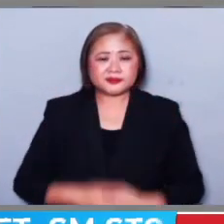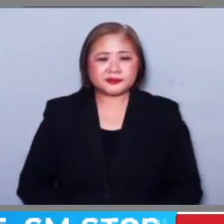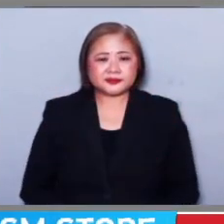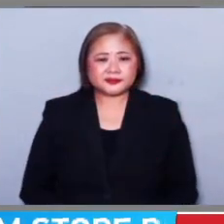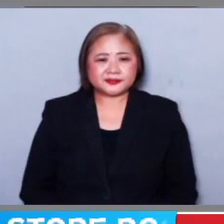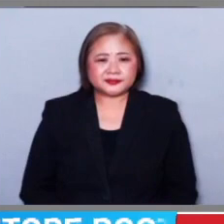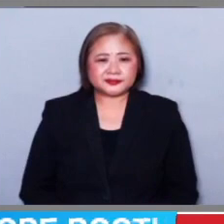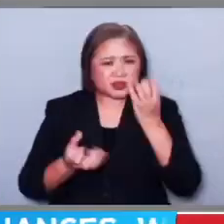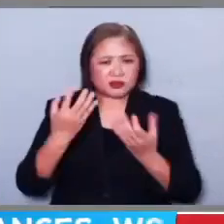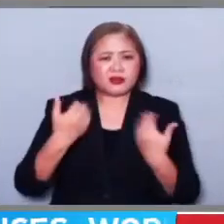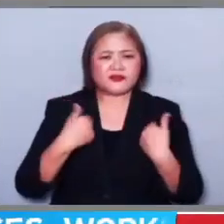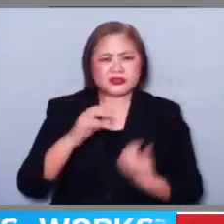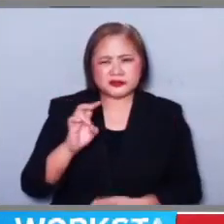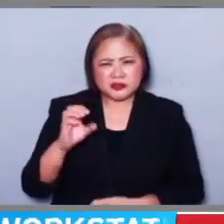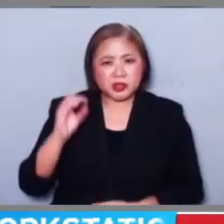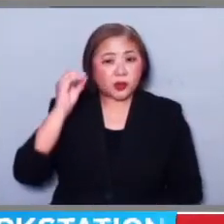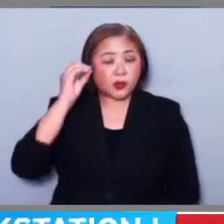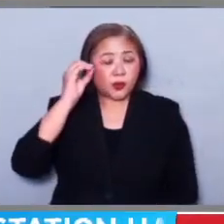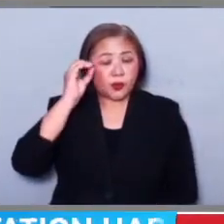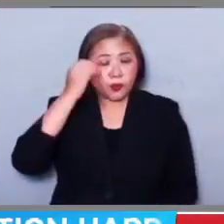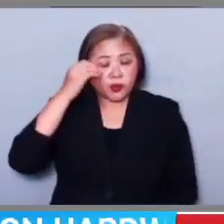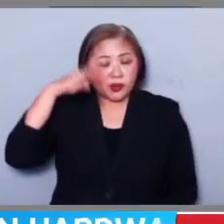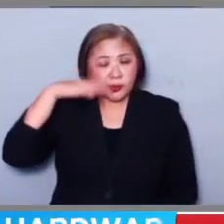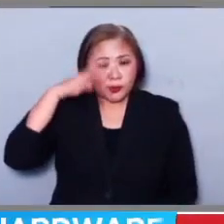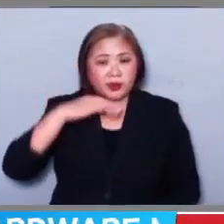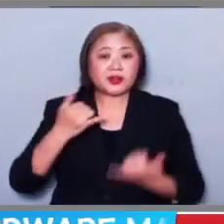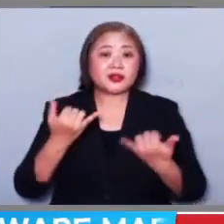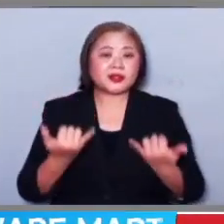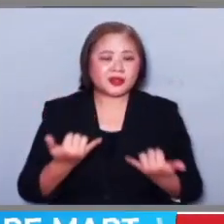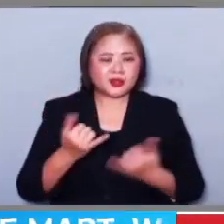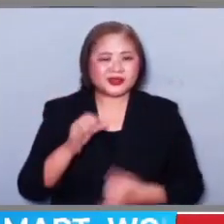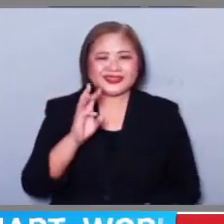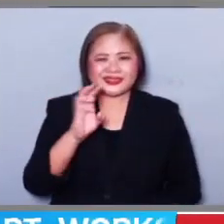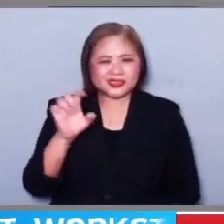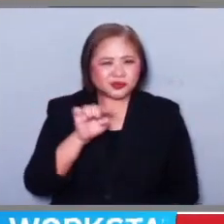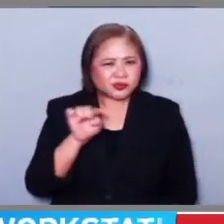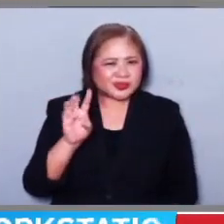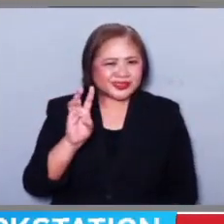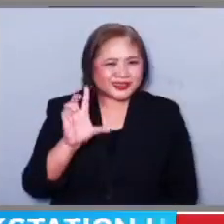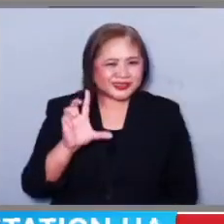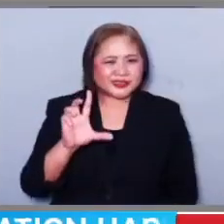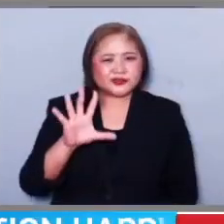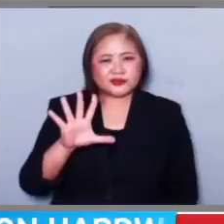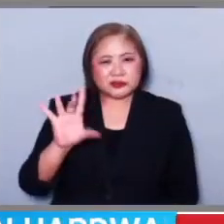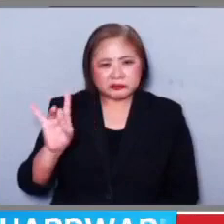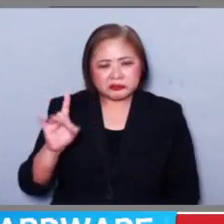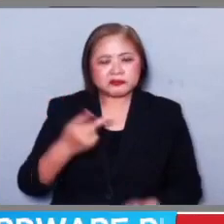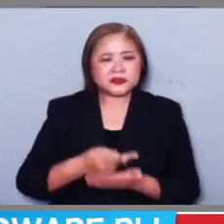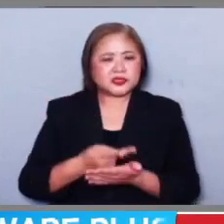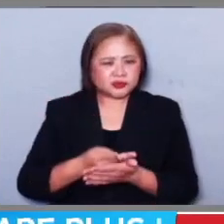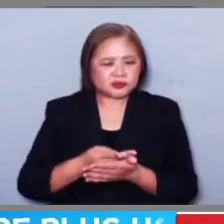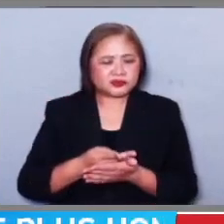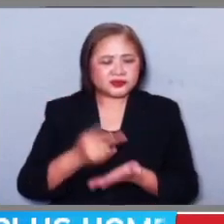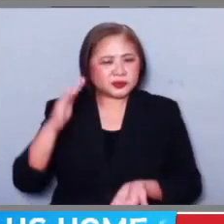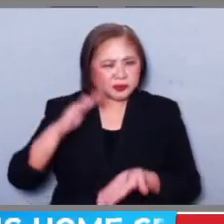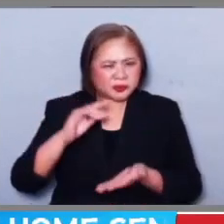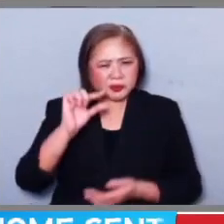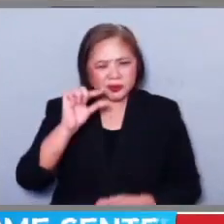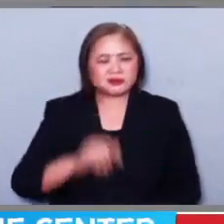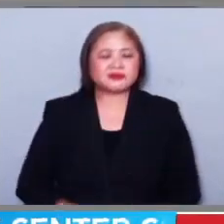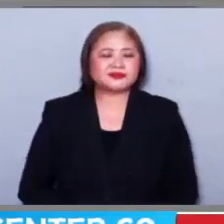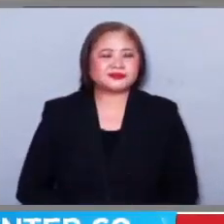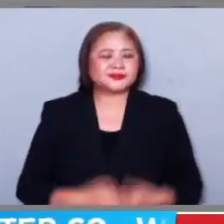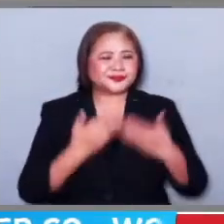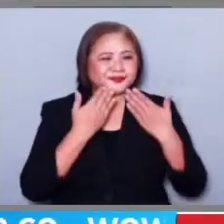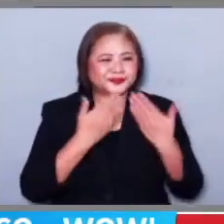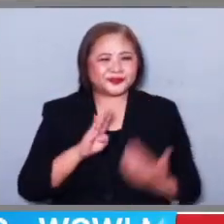Kita naman, Rafi, dito ngayon ay nasa 600 hanggang 650 pesos na lamang. Rafi? Maraming salamat sa iyo,